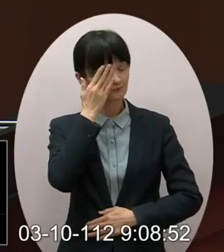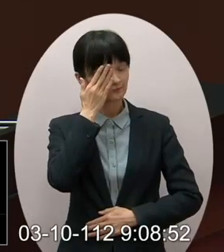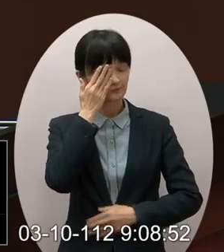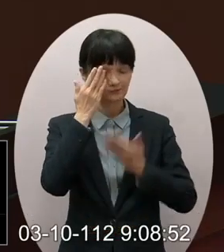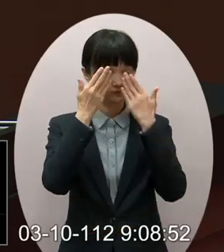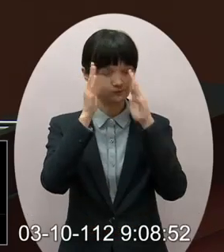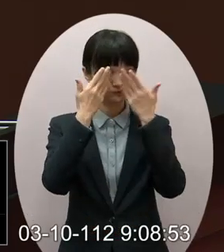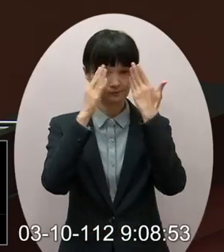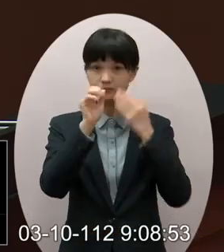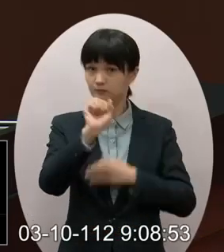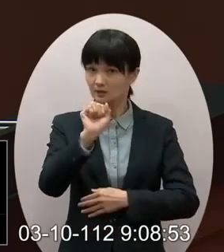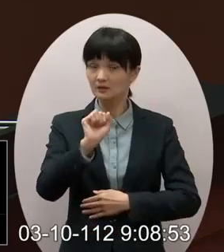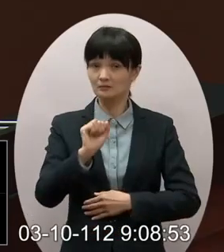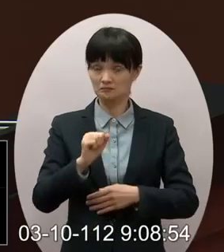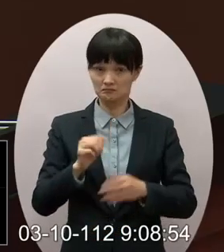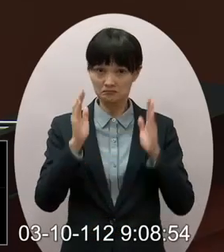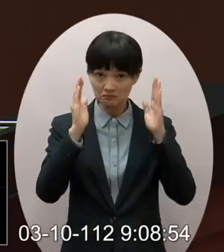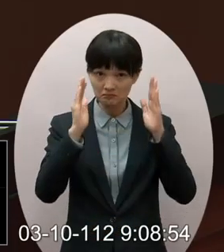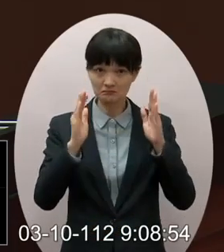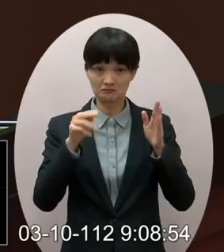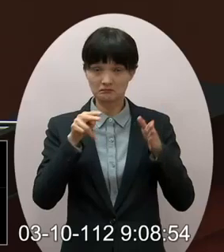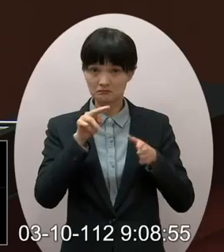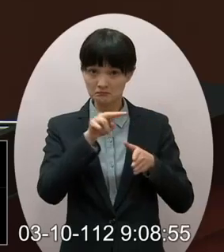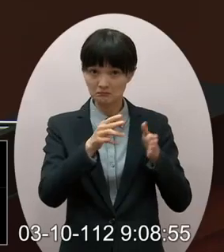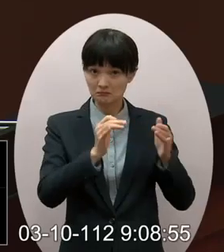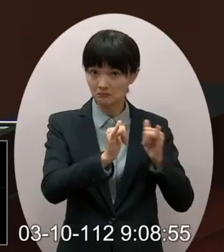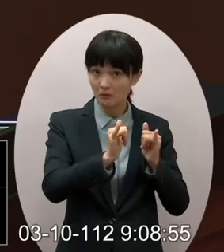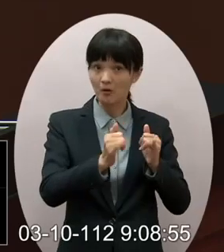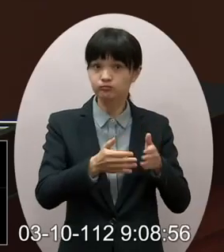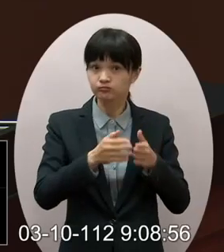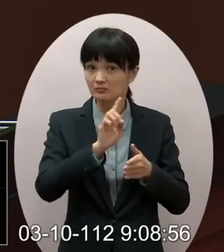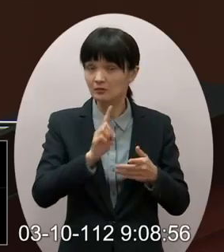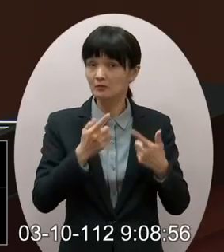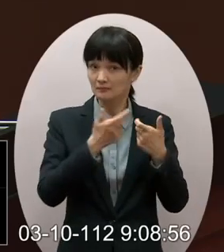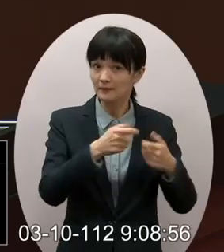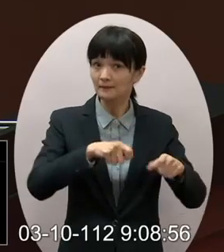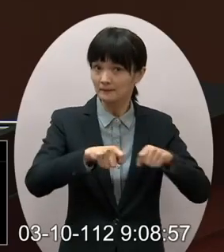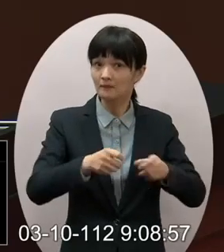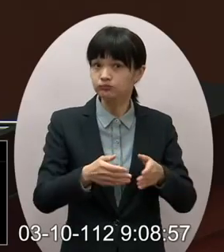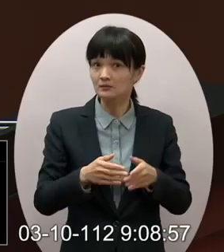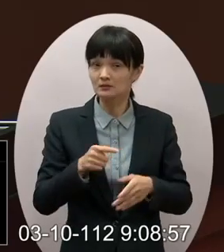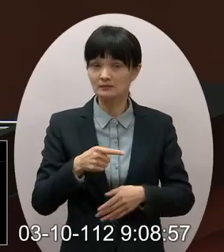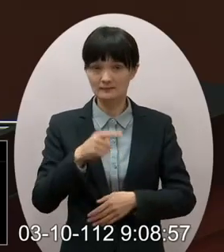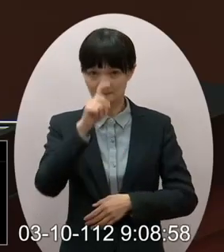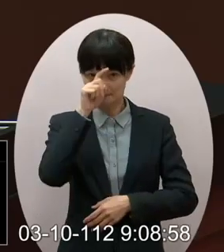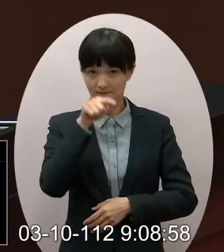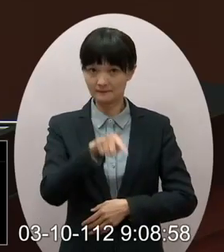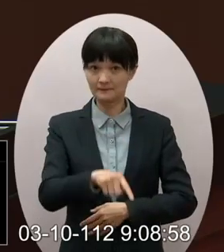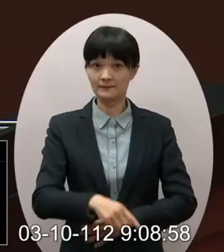好好的正视民生问题，这才是我们国人所需要看到的新内阁团队。